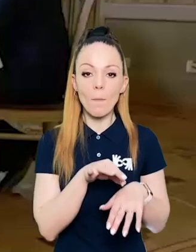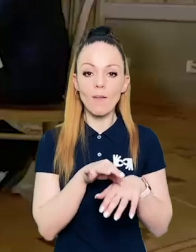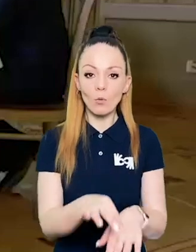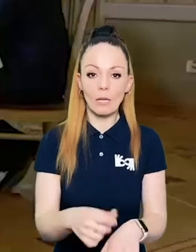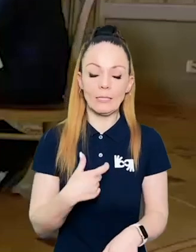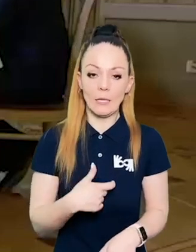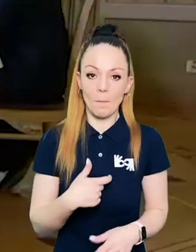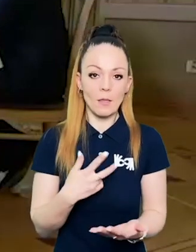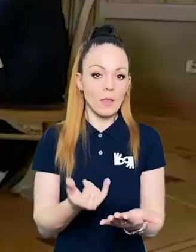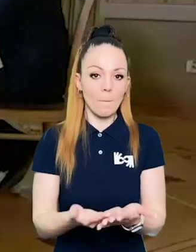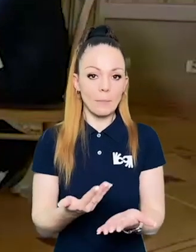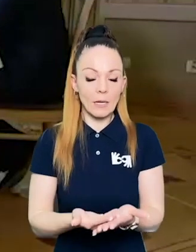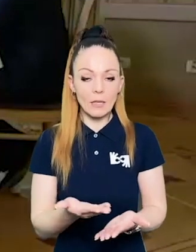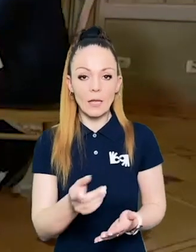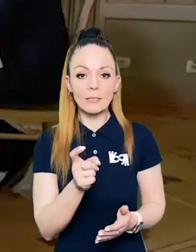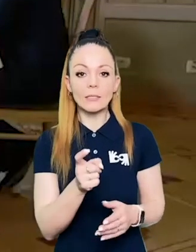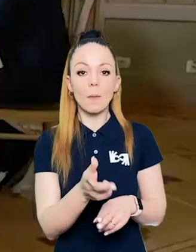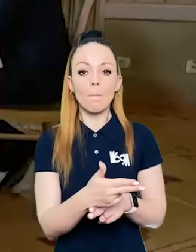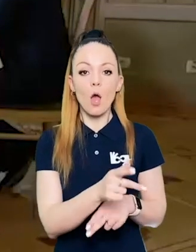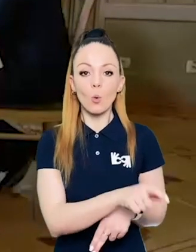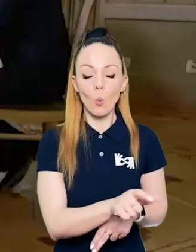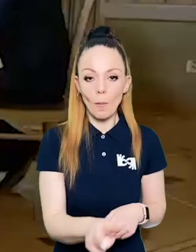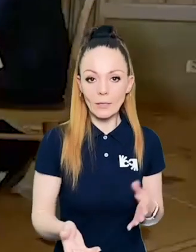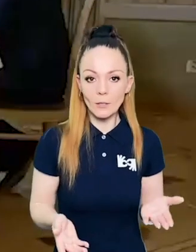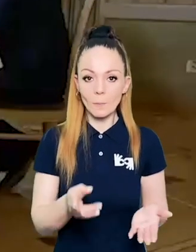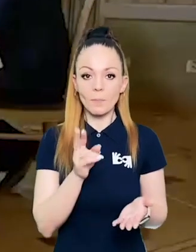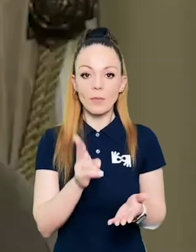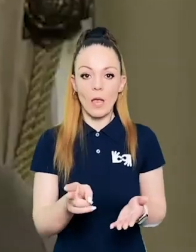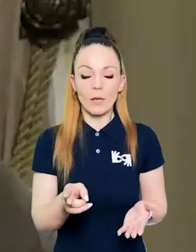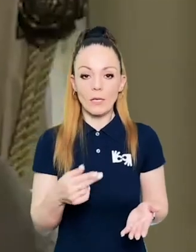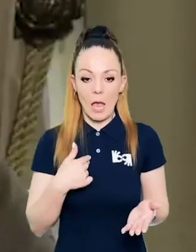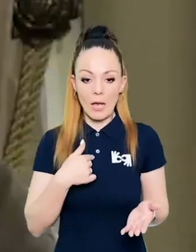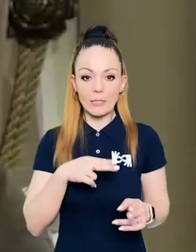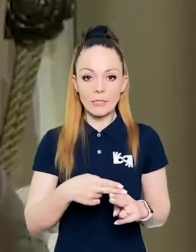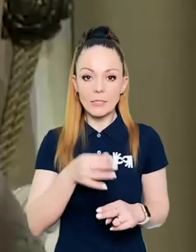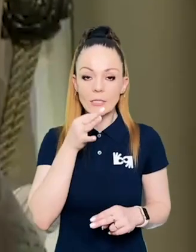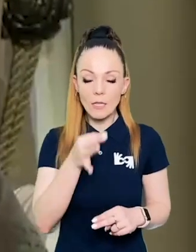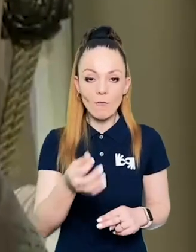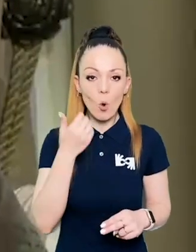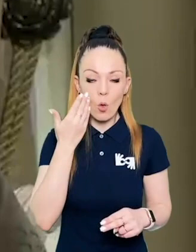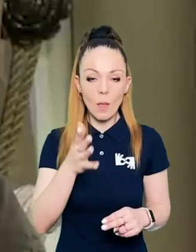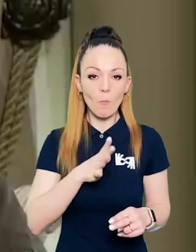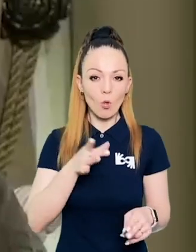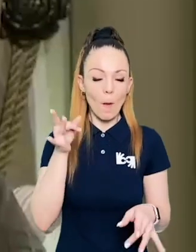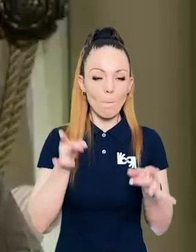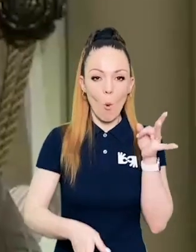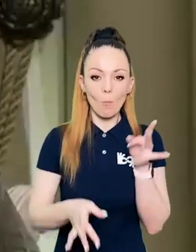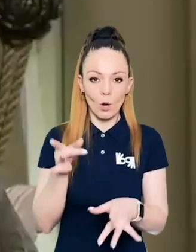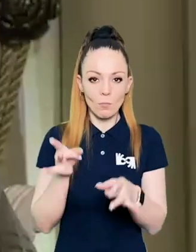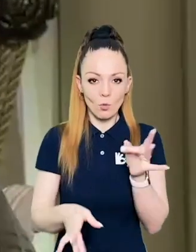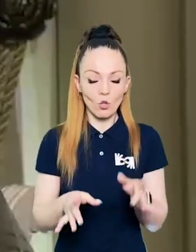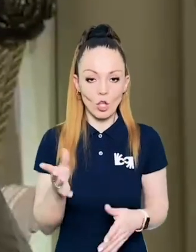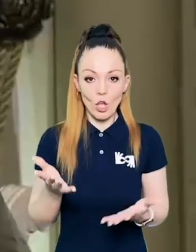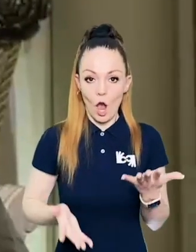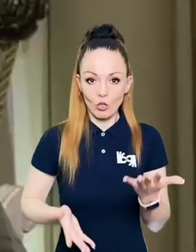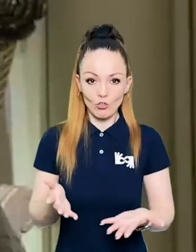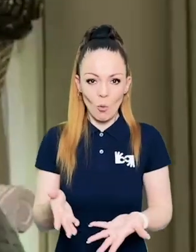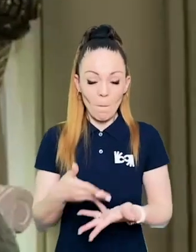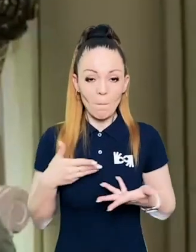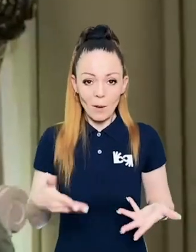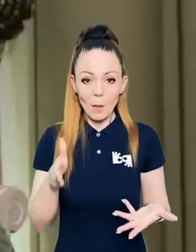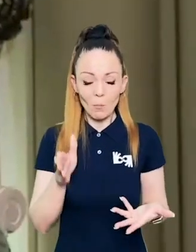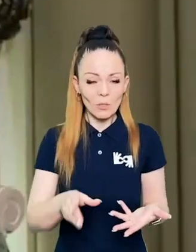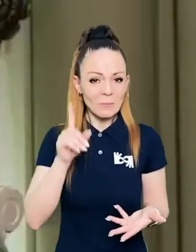вони поводять себе, наприклад, з маріупольцями. Я це сказав, коли було бомбардування, що якщо